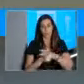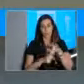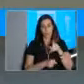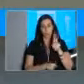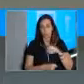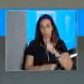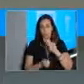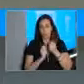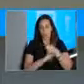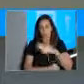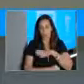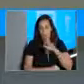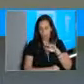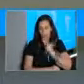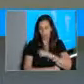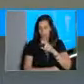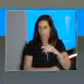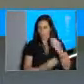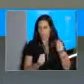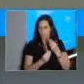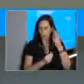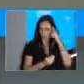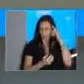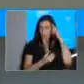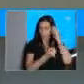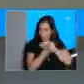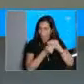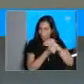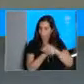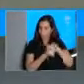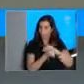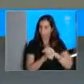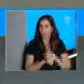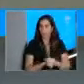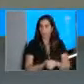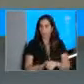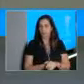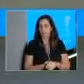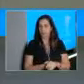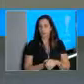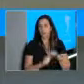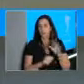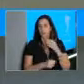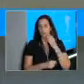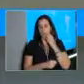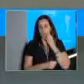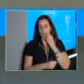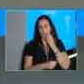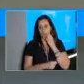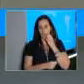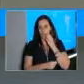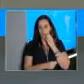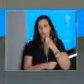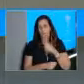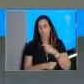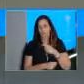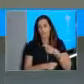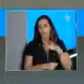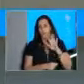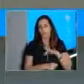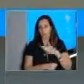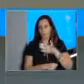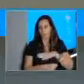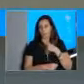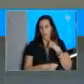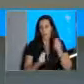אותו שיש הדתה, אתה יודע, יש פה איזה מערכת כזאת שמזינה את עצמה. האמת היא שהשאלה אני, הזאת, אני השאלה רוצה, הזאת מעניינת אני, אותי לא, מאוד. אני גם